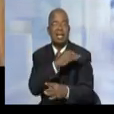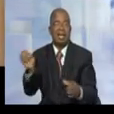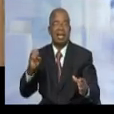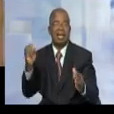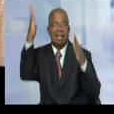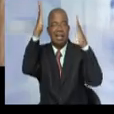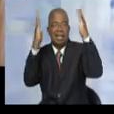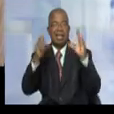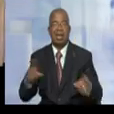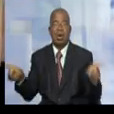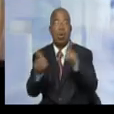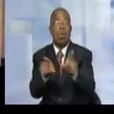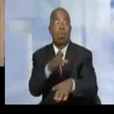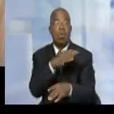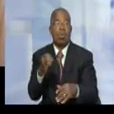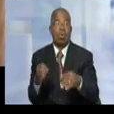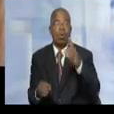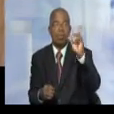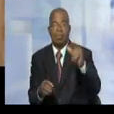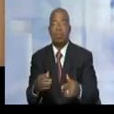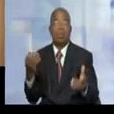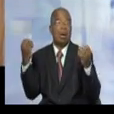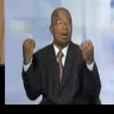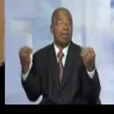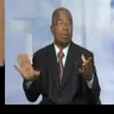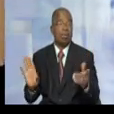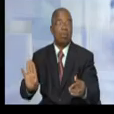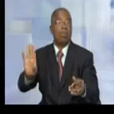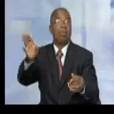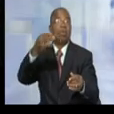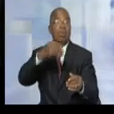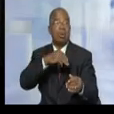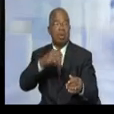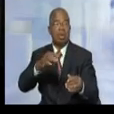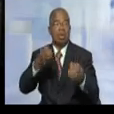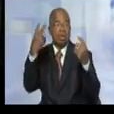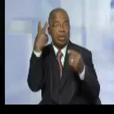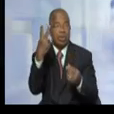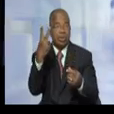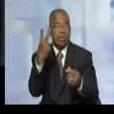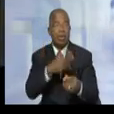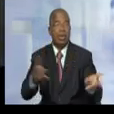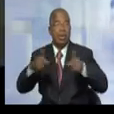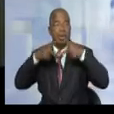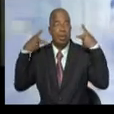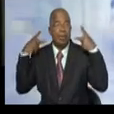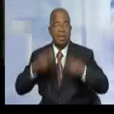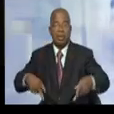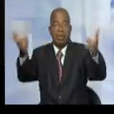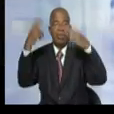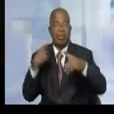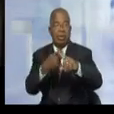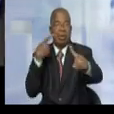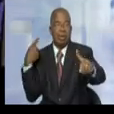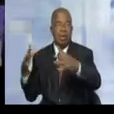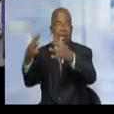des églises de la Cité de Victoire et des ministères de la Restauration internationale. Deux éminents hommes de Dieu venus des États-Unis